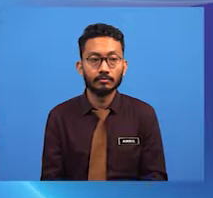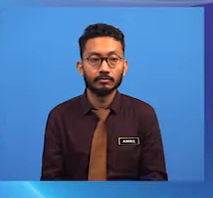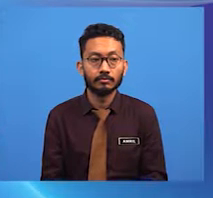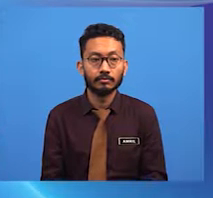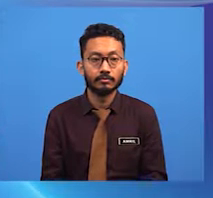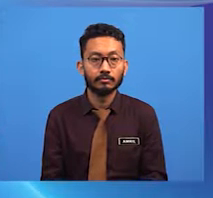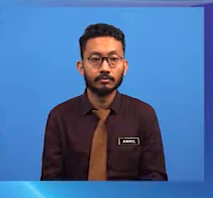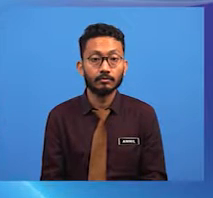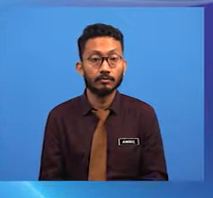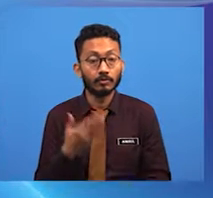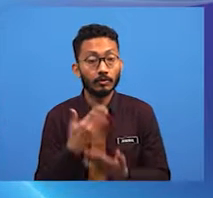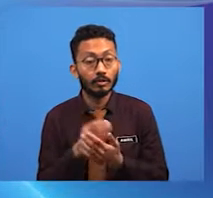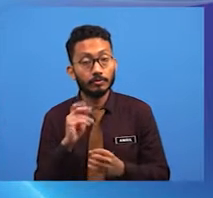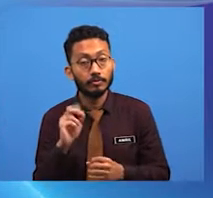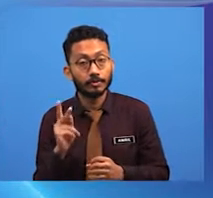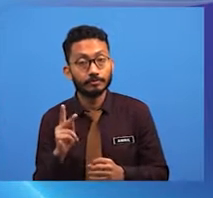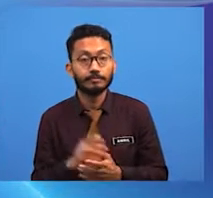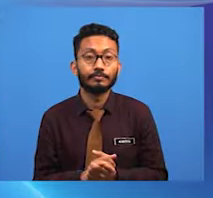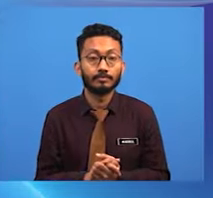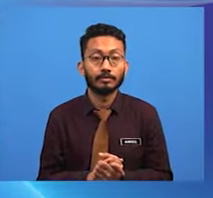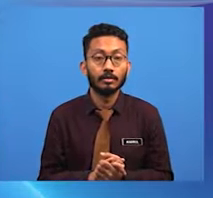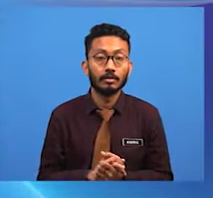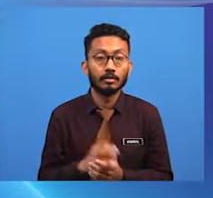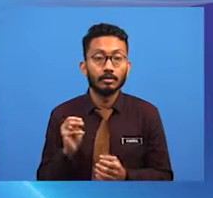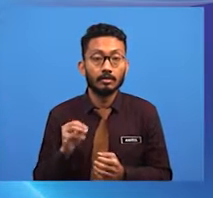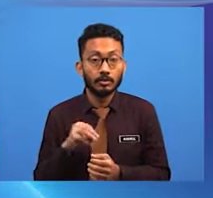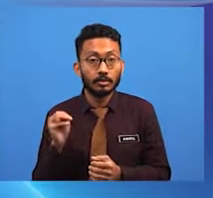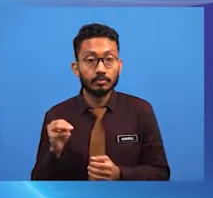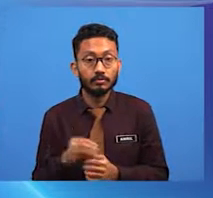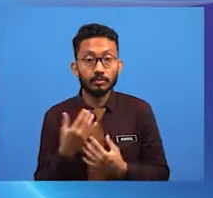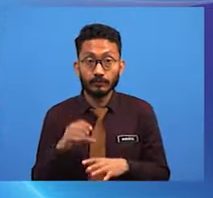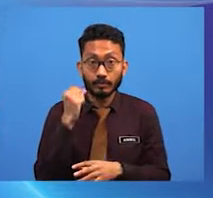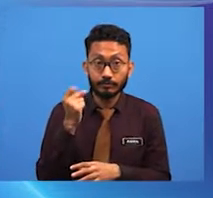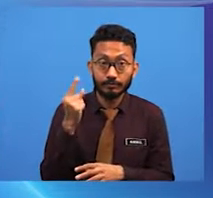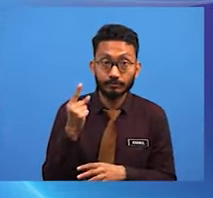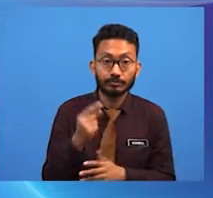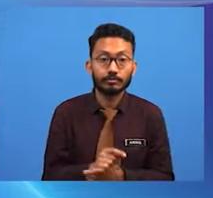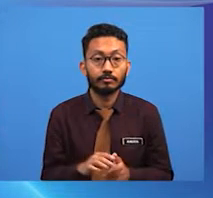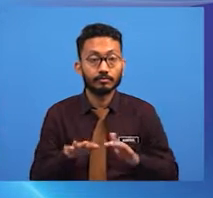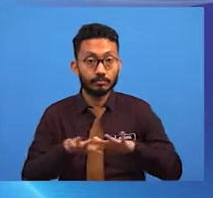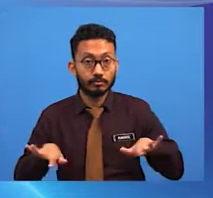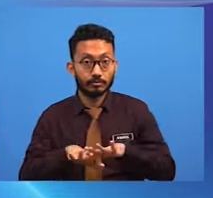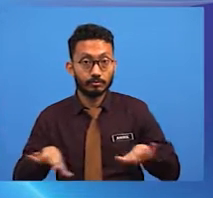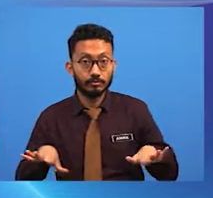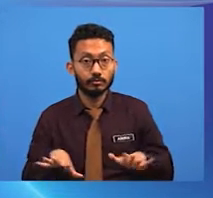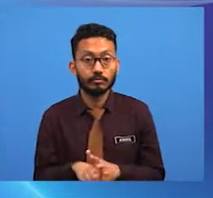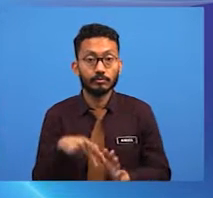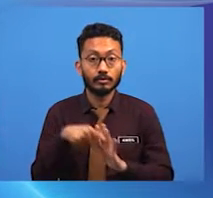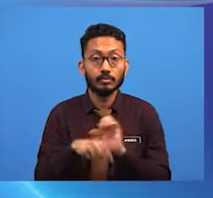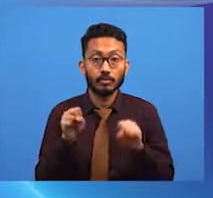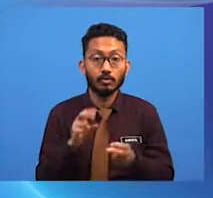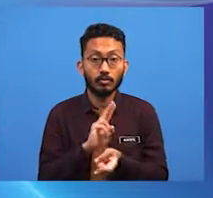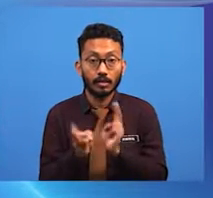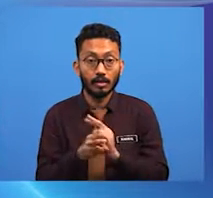Baiklah murid-murid, diharap murid-murid sudah memahami beberapa perbezaan pemboleh ubah dan